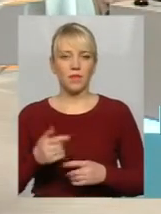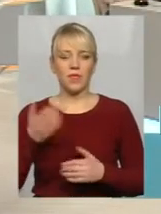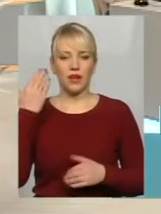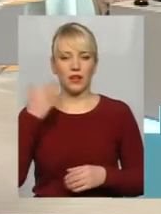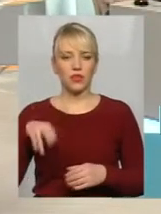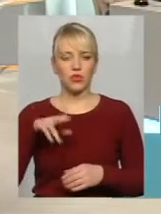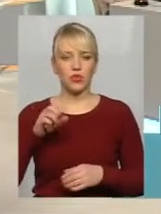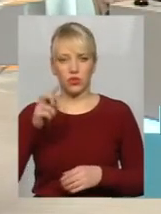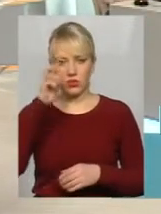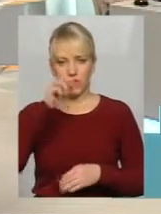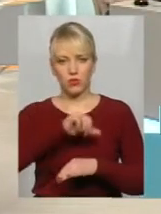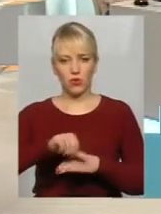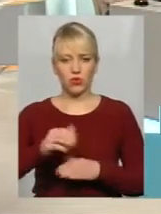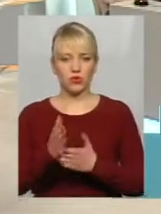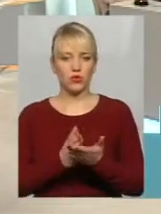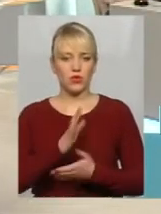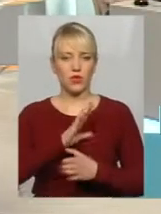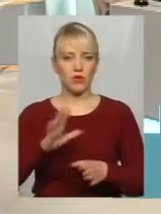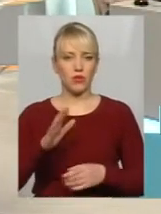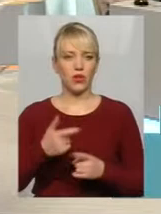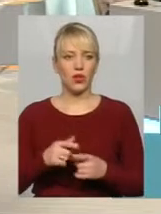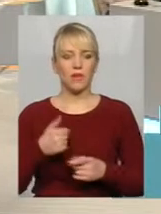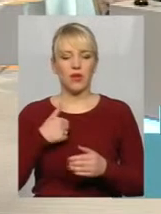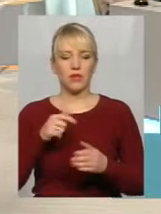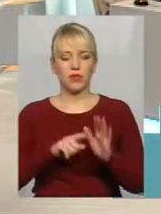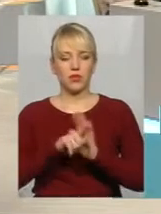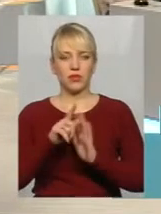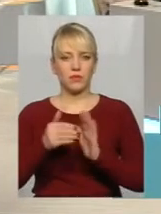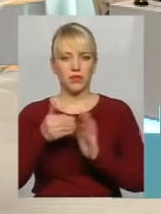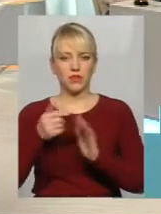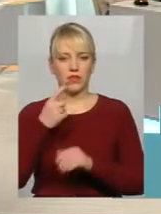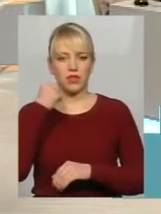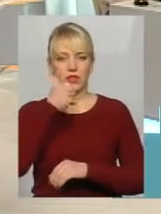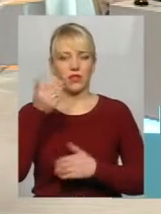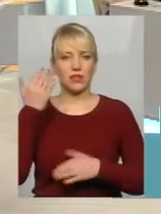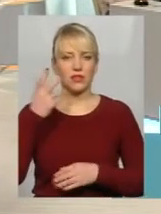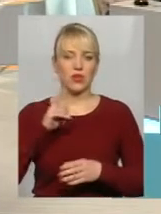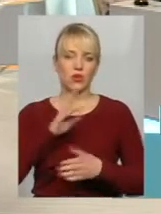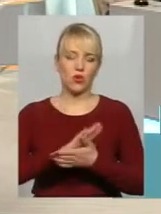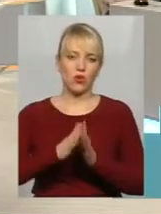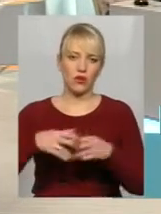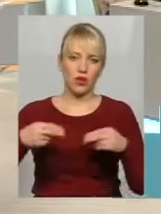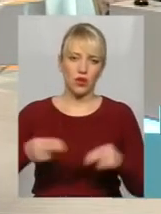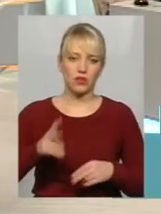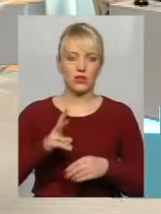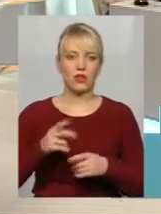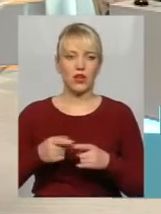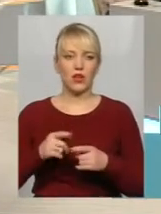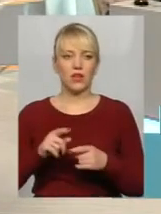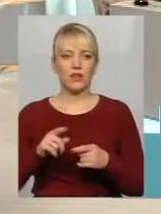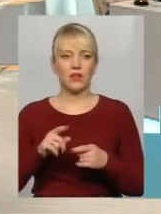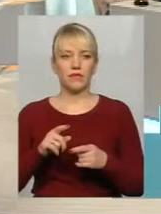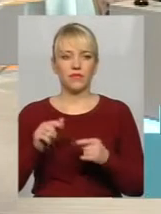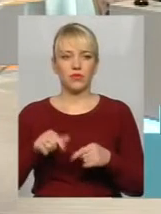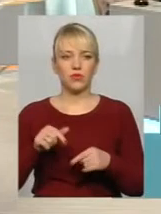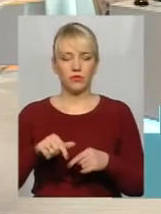Державної прикордонної служби не було? Ми призивали рік назад, але вони комплектувалися контрактник, тому відмовилися від призову на строкову службу.